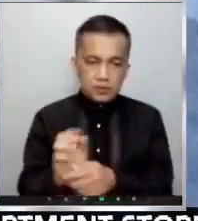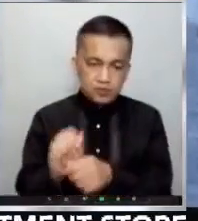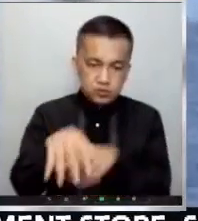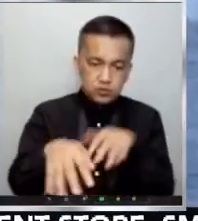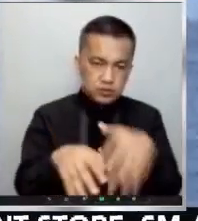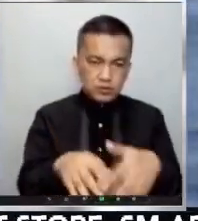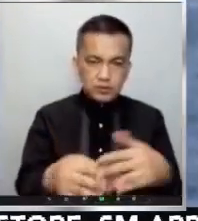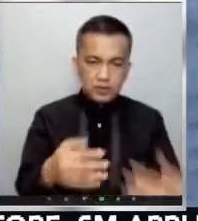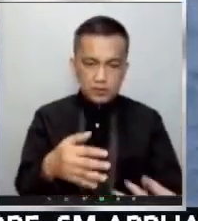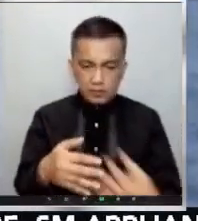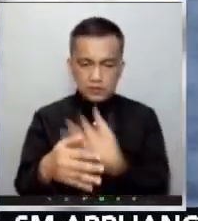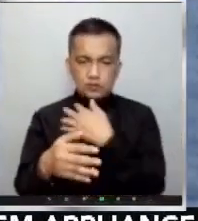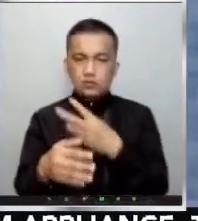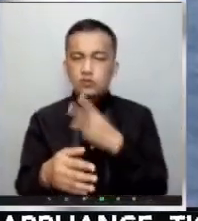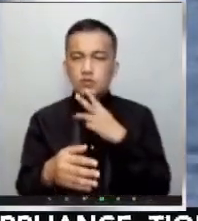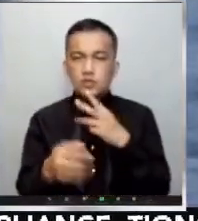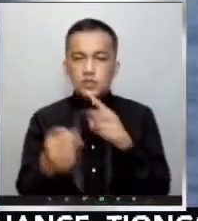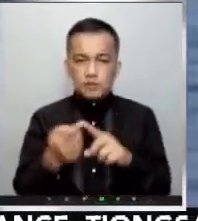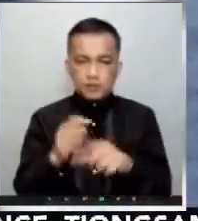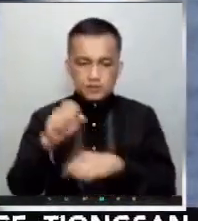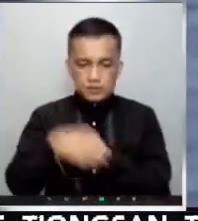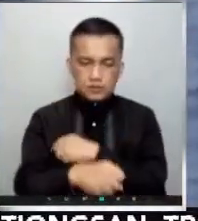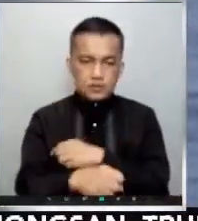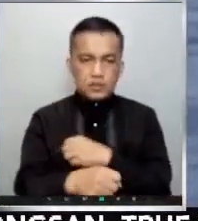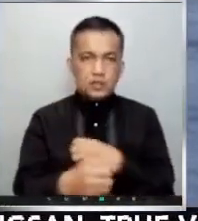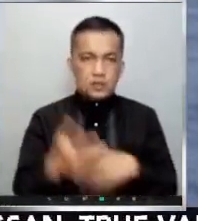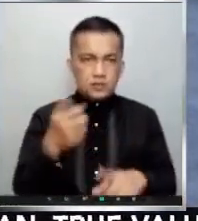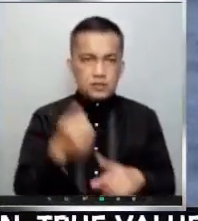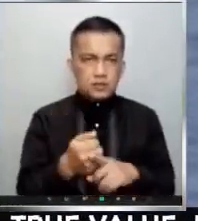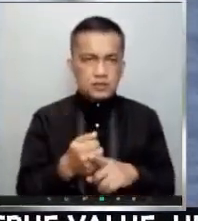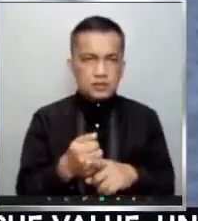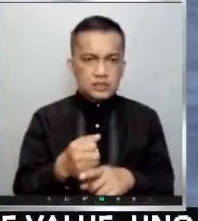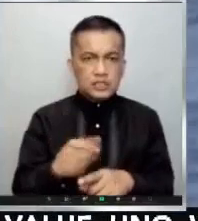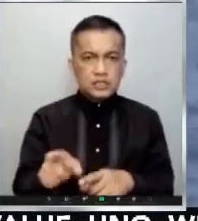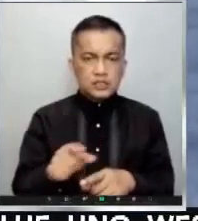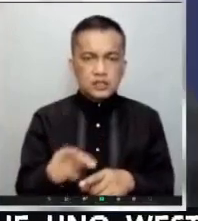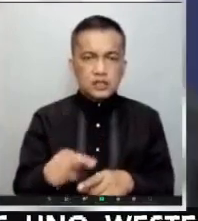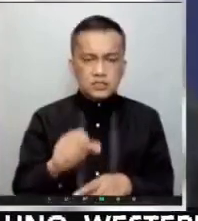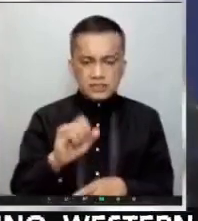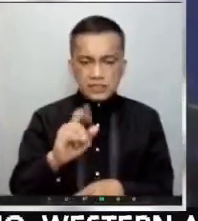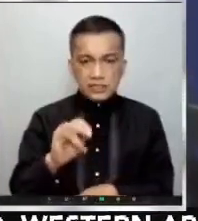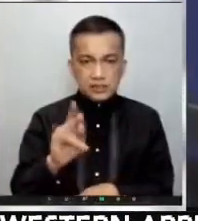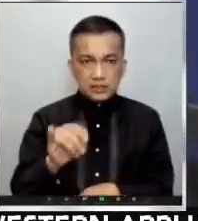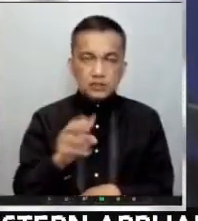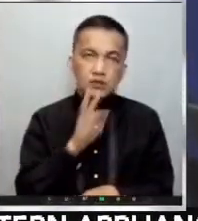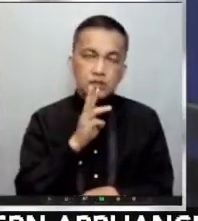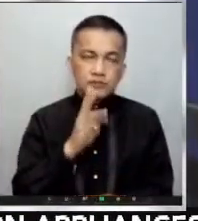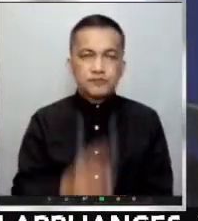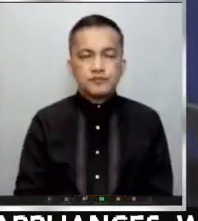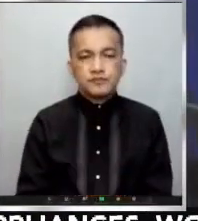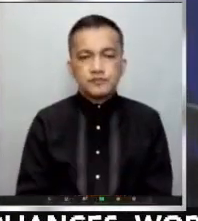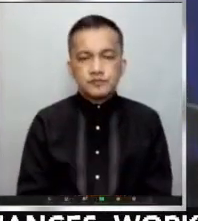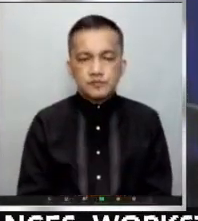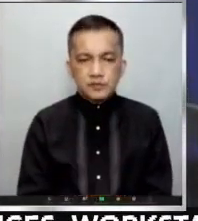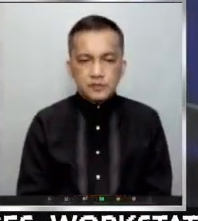tubig mula sa dagat at makakaapekto sa salinity ng tubig sa mababaw na bahagi. Yung shallow areas